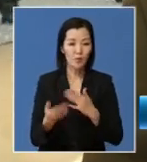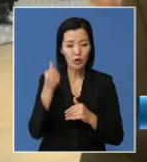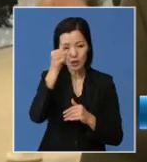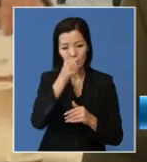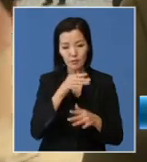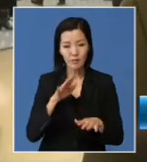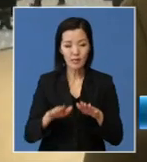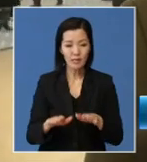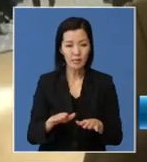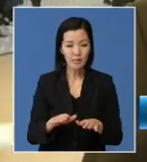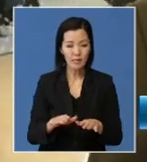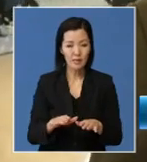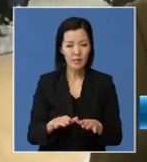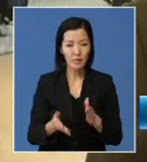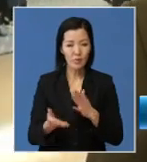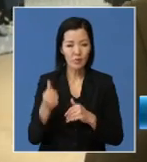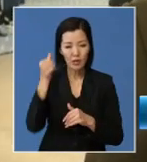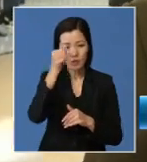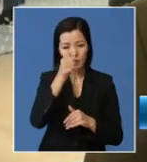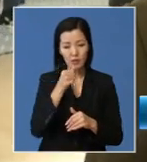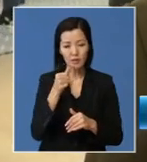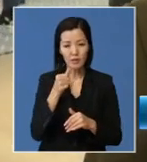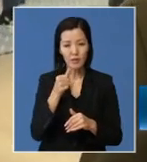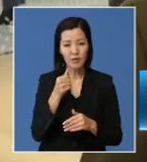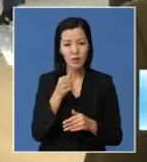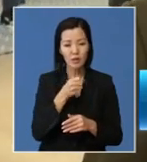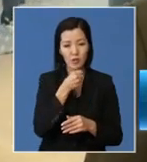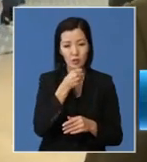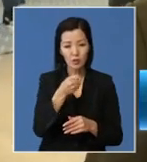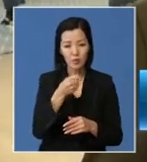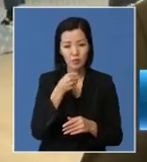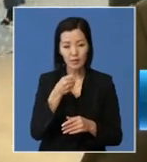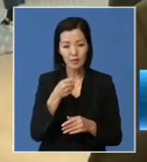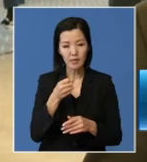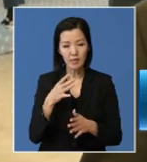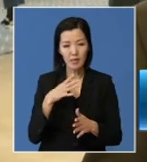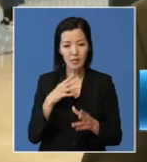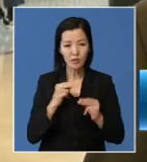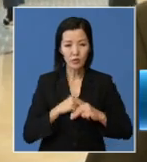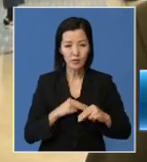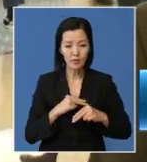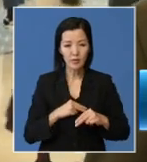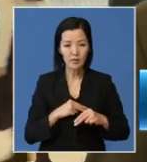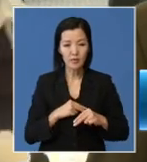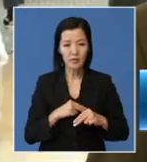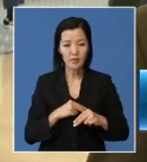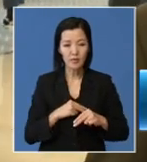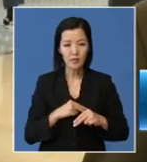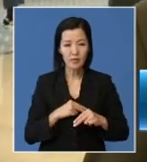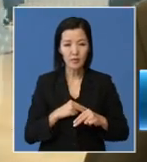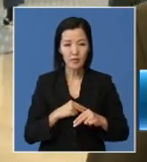кезде өткен жылда маманнан барып сұхбат алған жұмысты ол сол журналистің еңбегі ретінде қарастырған